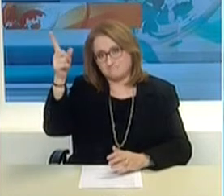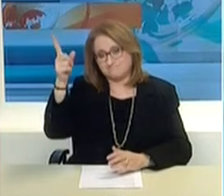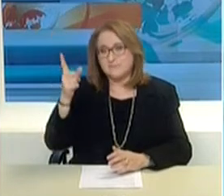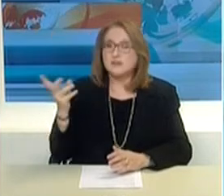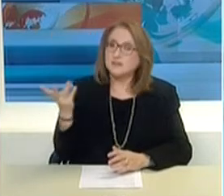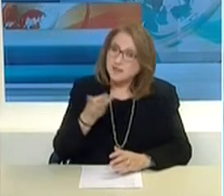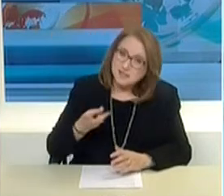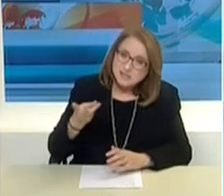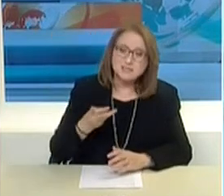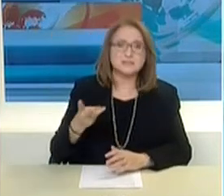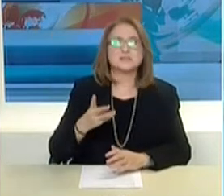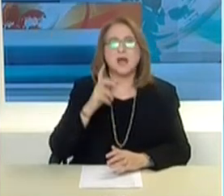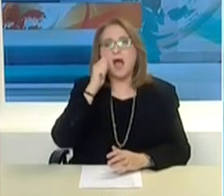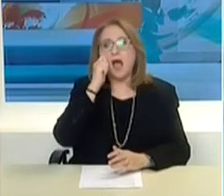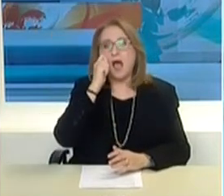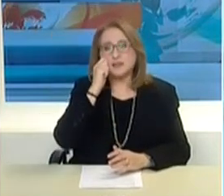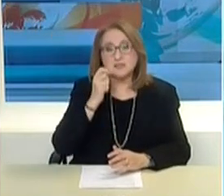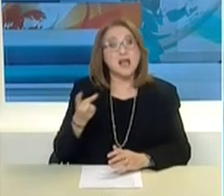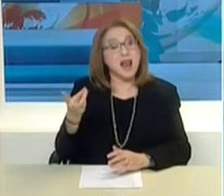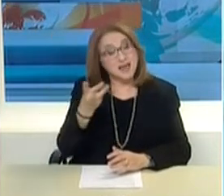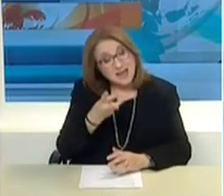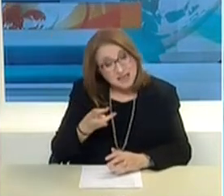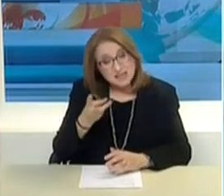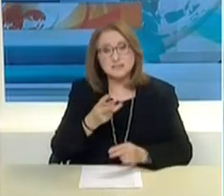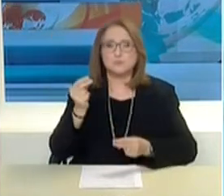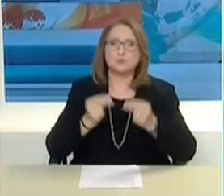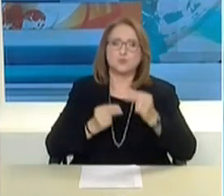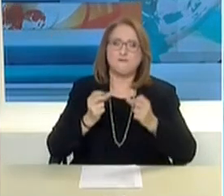τους άντρες με σοβαρά υποκείμενα νοσήματα.